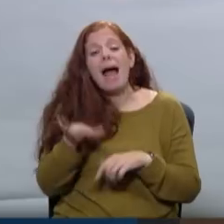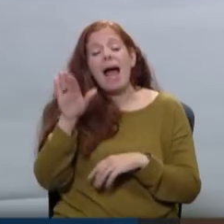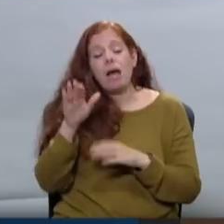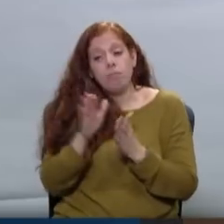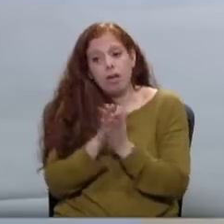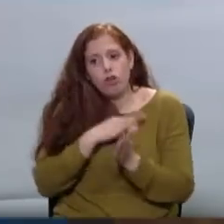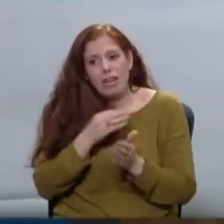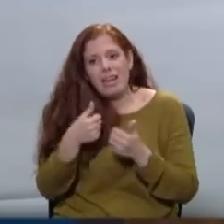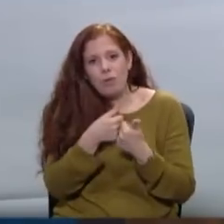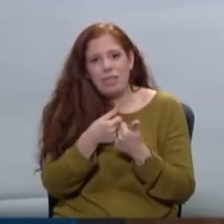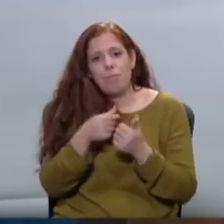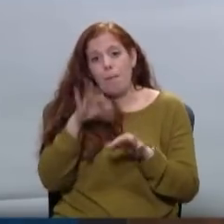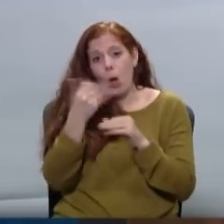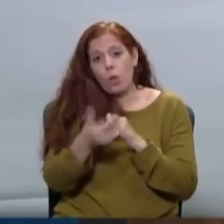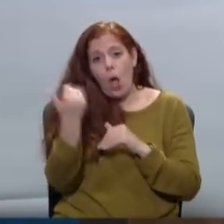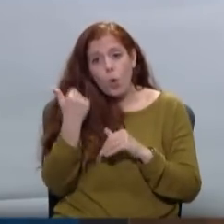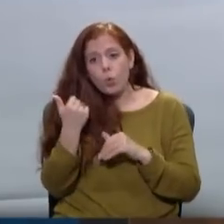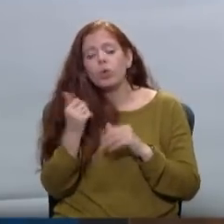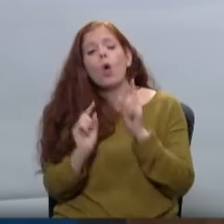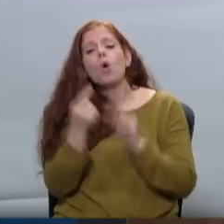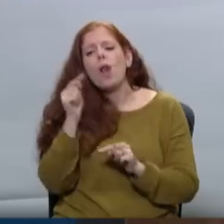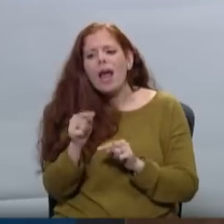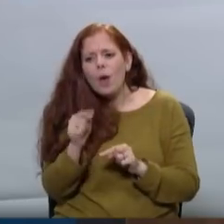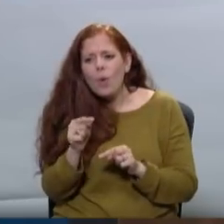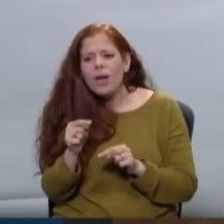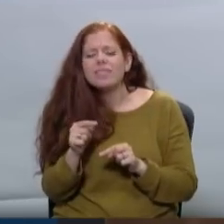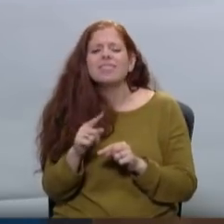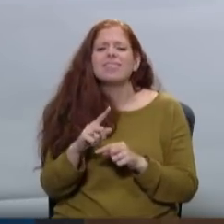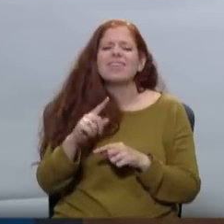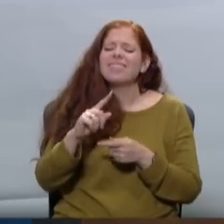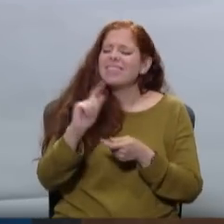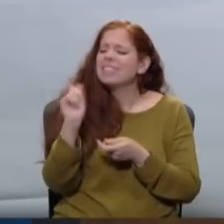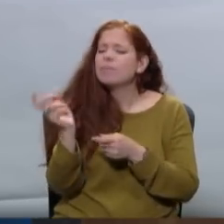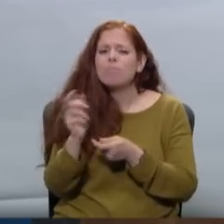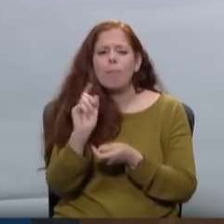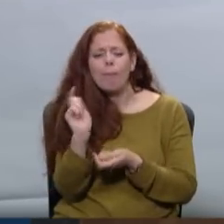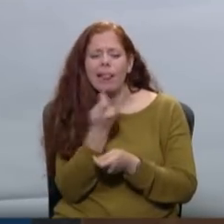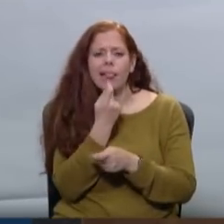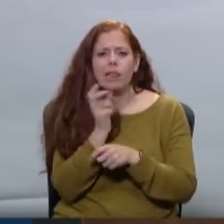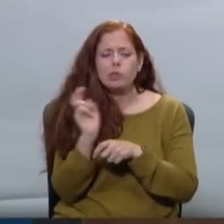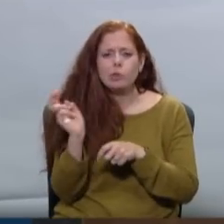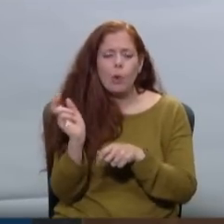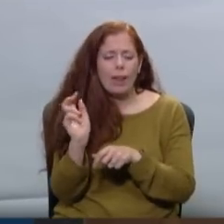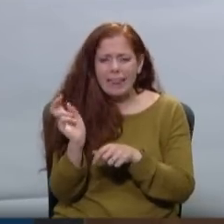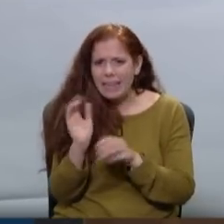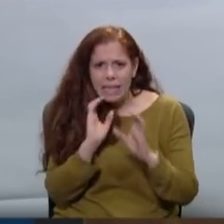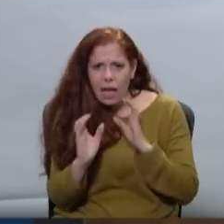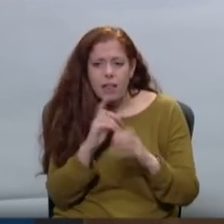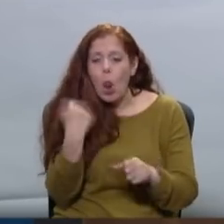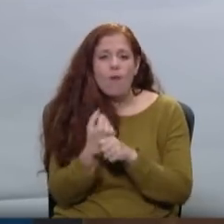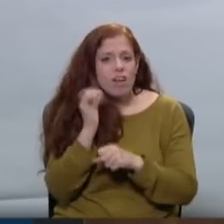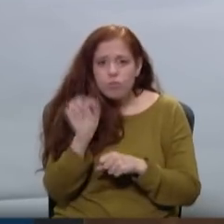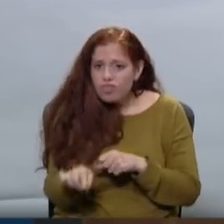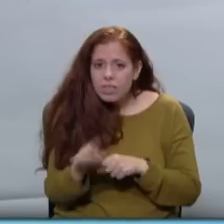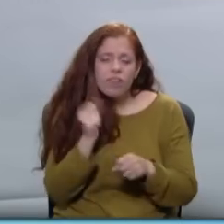הבחירות האחרונות. כל האירוע הזה הוא ספין תקשורתי אחד גדול. אני לא עובד בשביל הספין הזה, אני לא